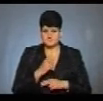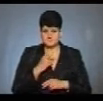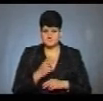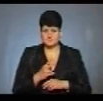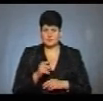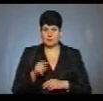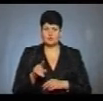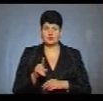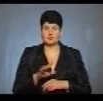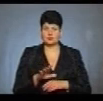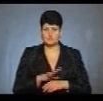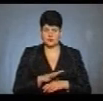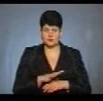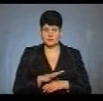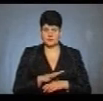що були